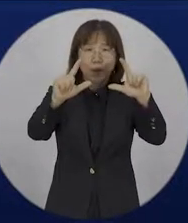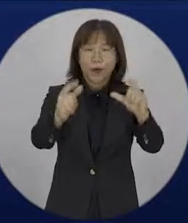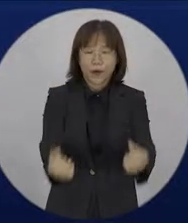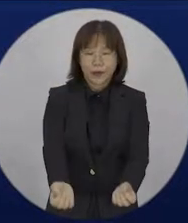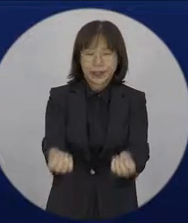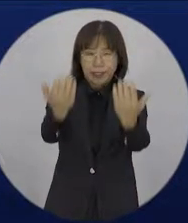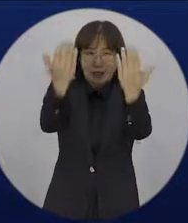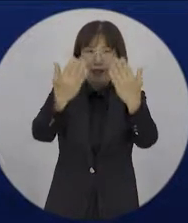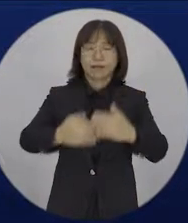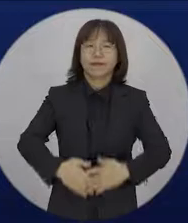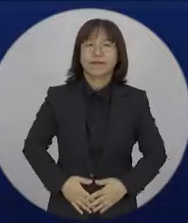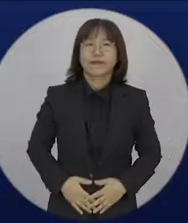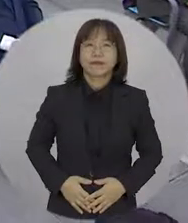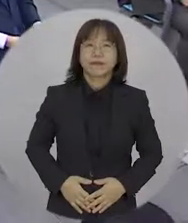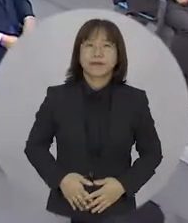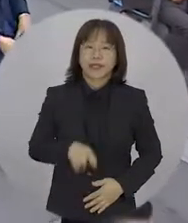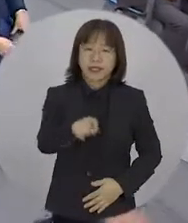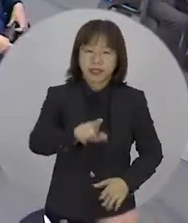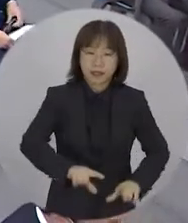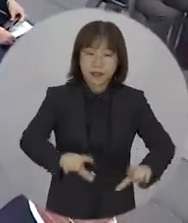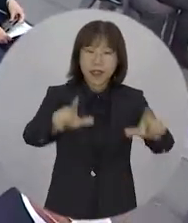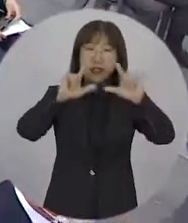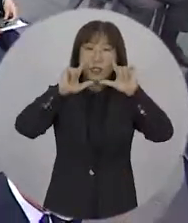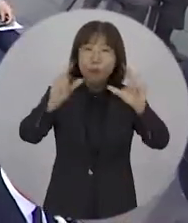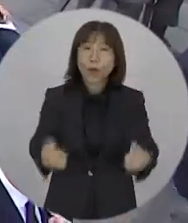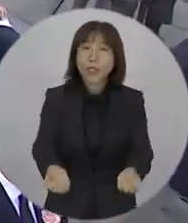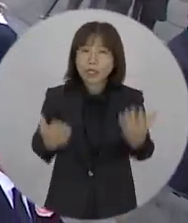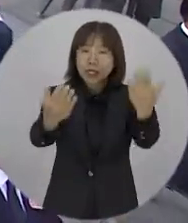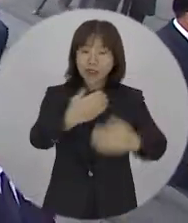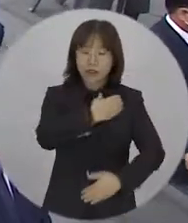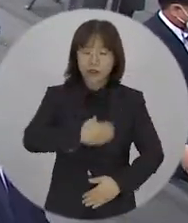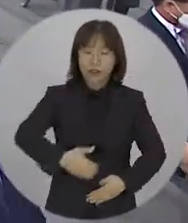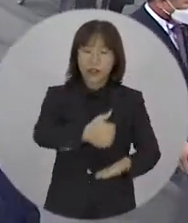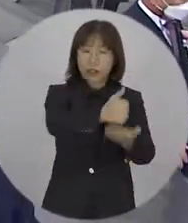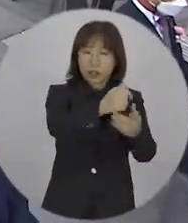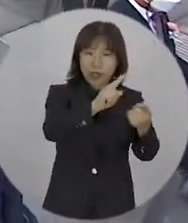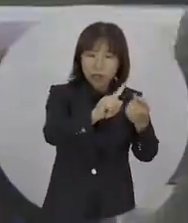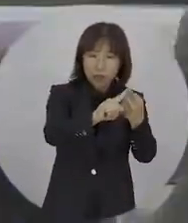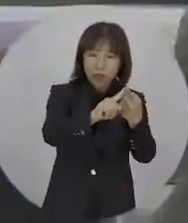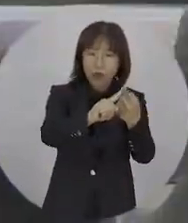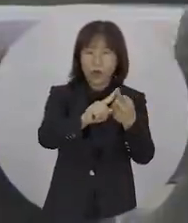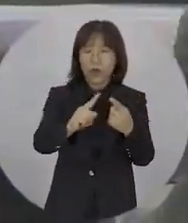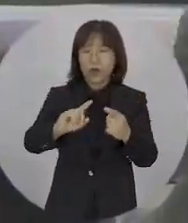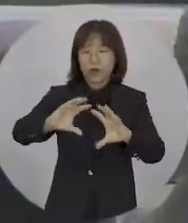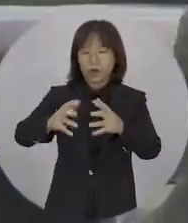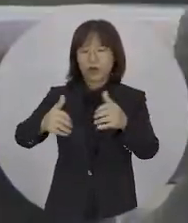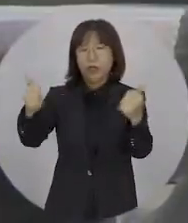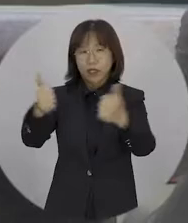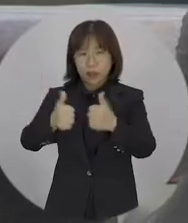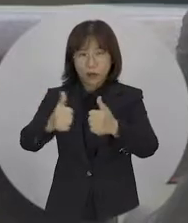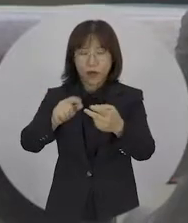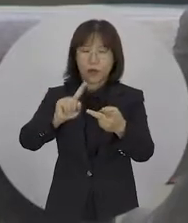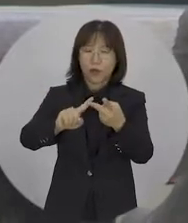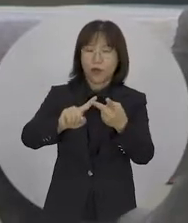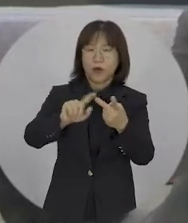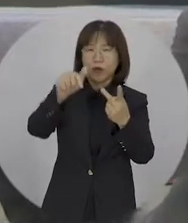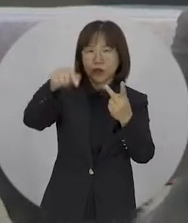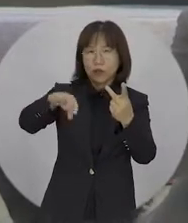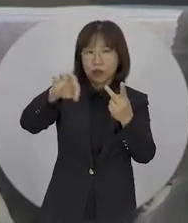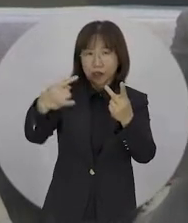선포식이 열렸습니다. 이날 선포식에는 노현송 강서구청장을 비롯해 국회의원,